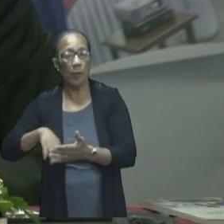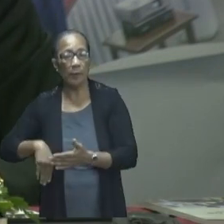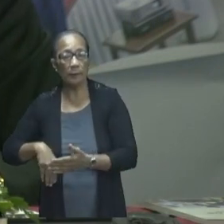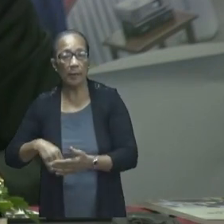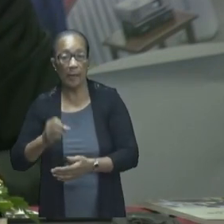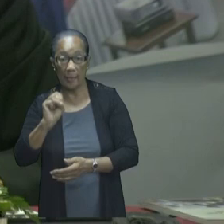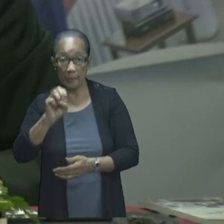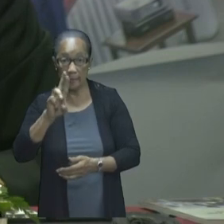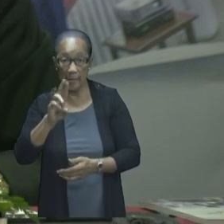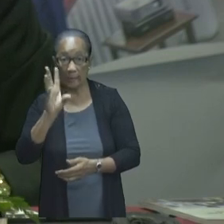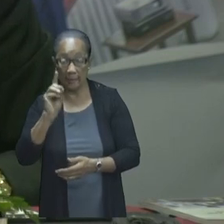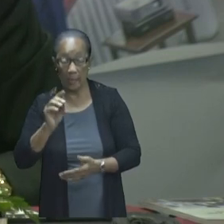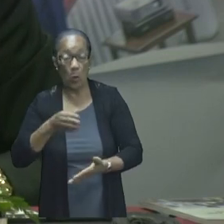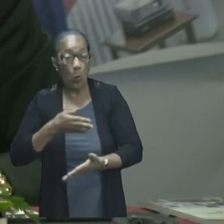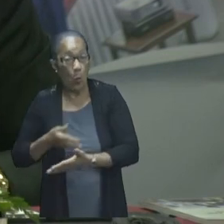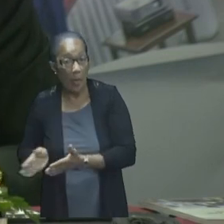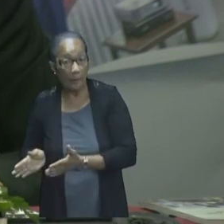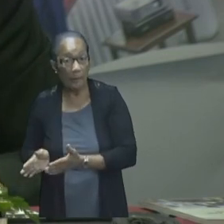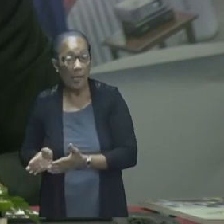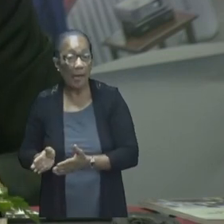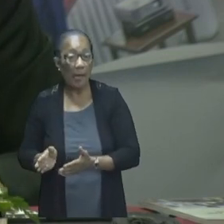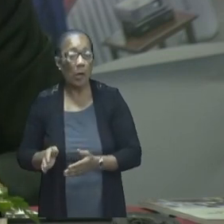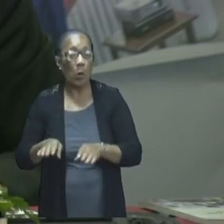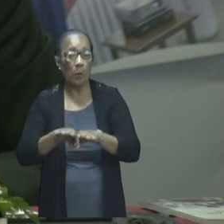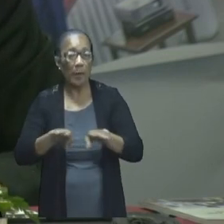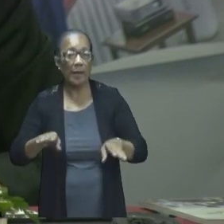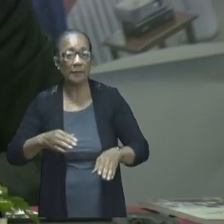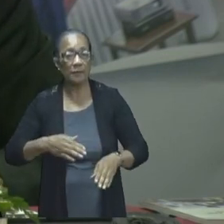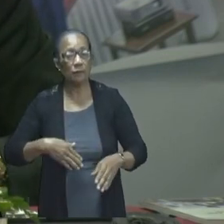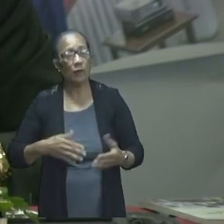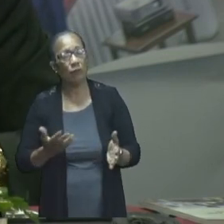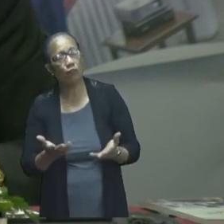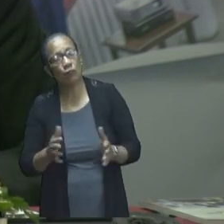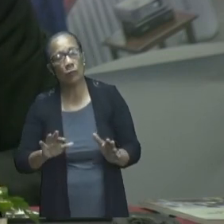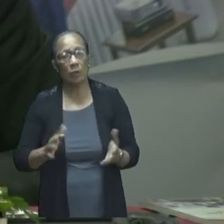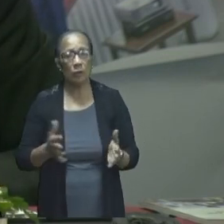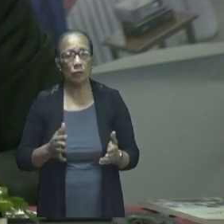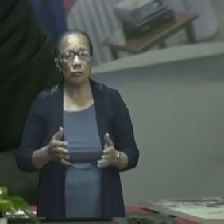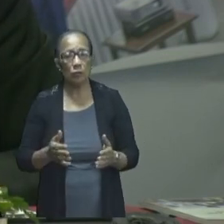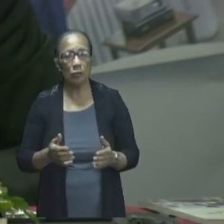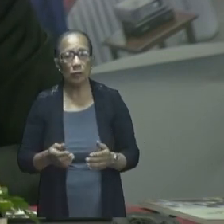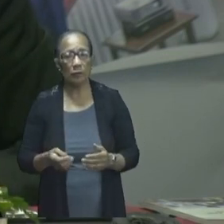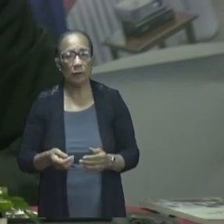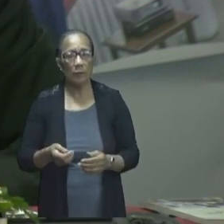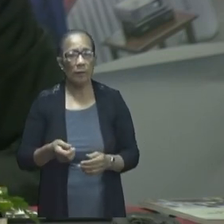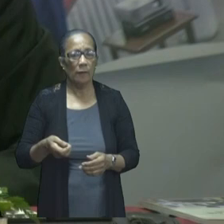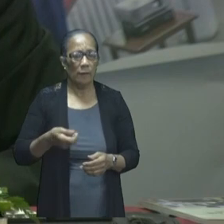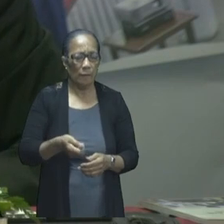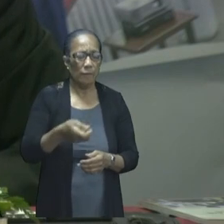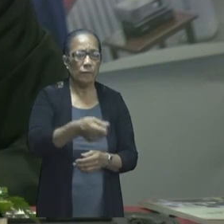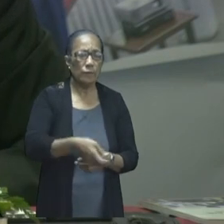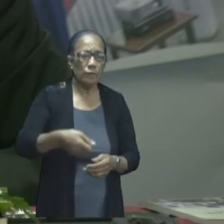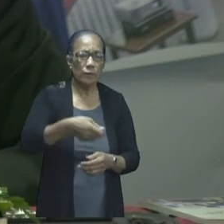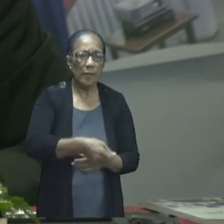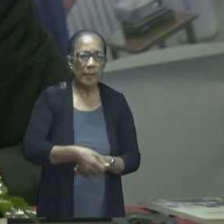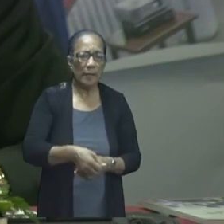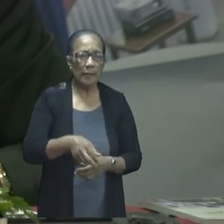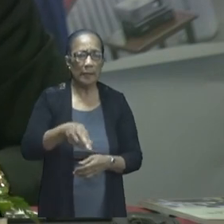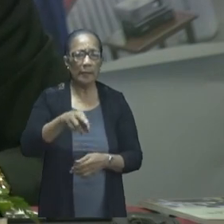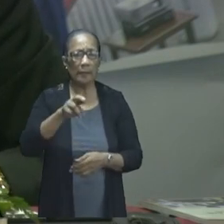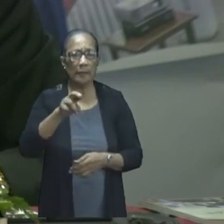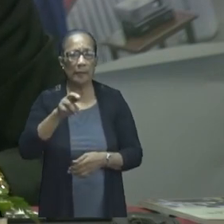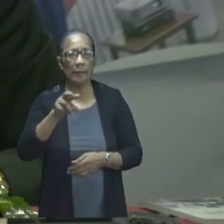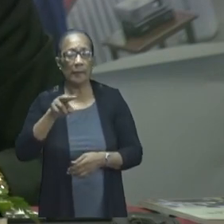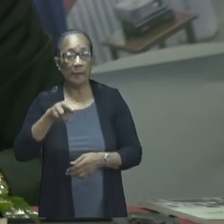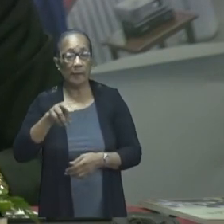weg te houden op basis van een soort veiling waarvan de rente in de begin 90%